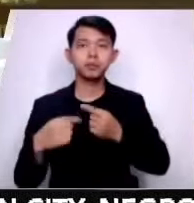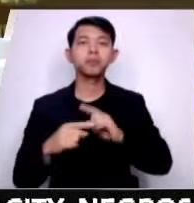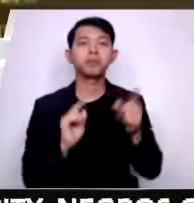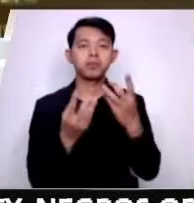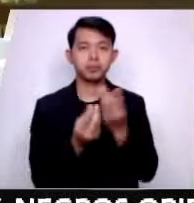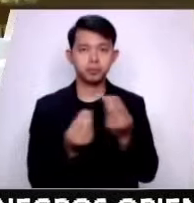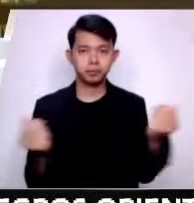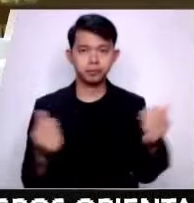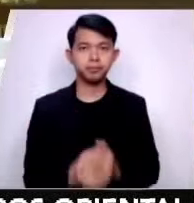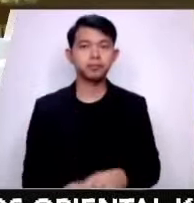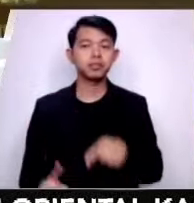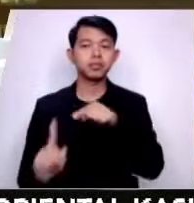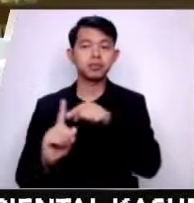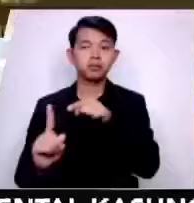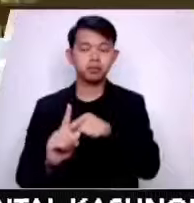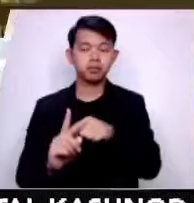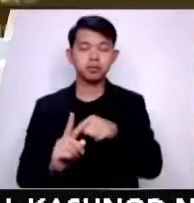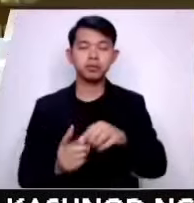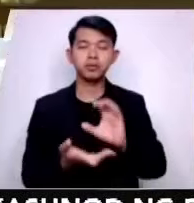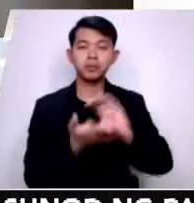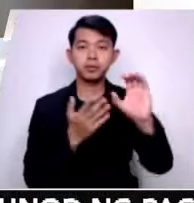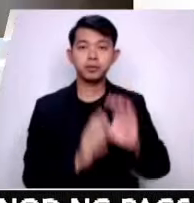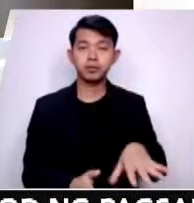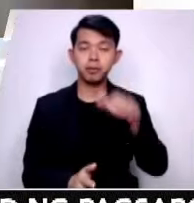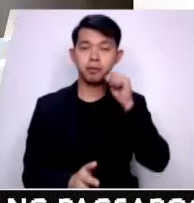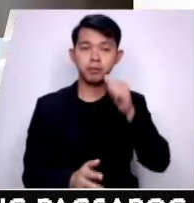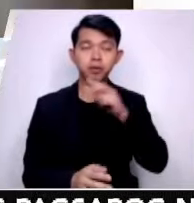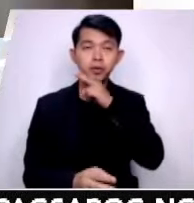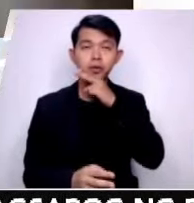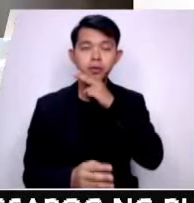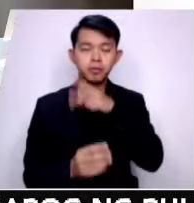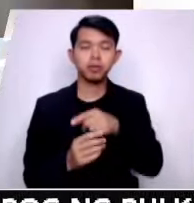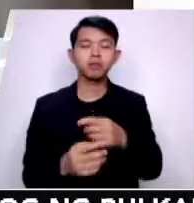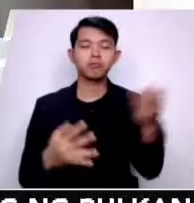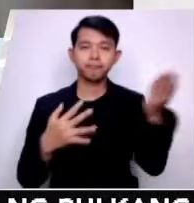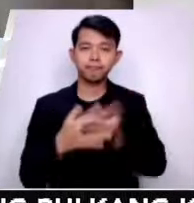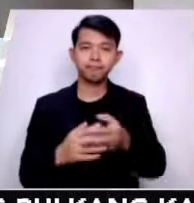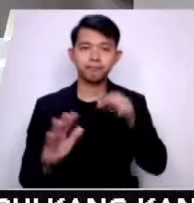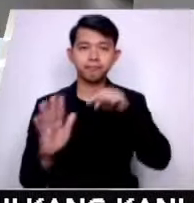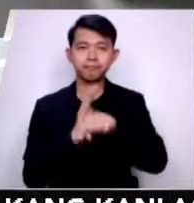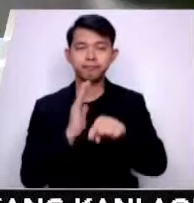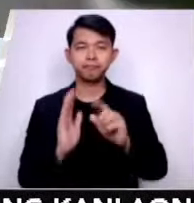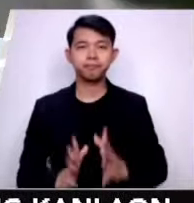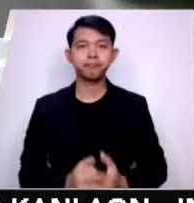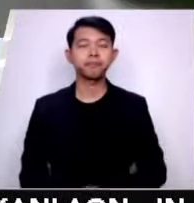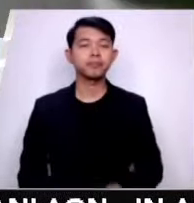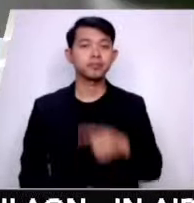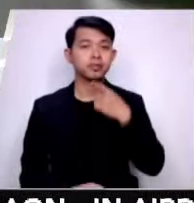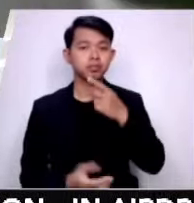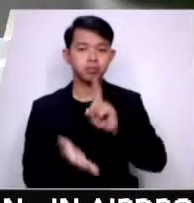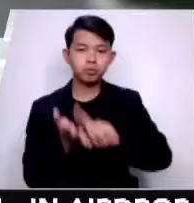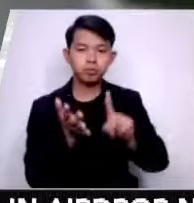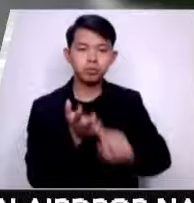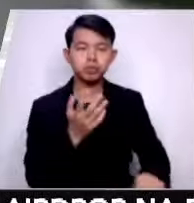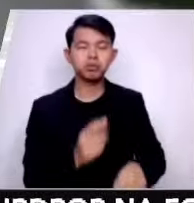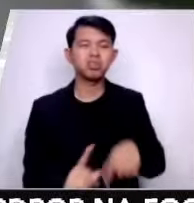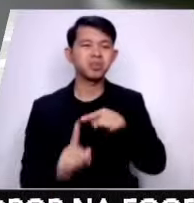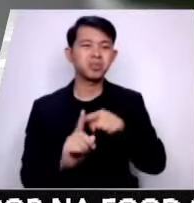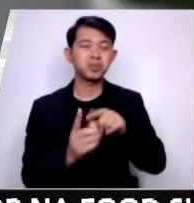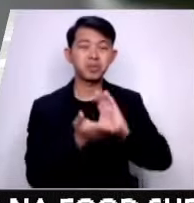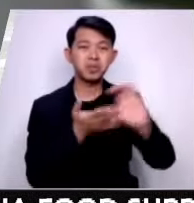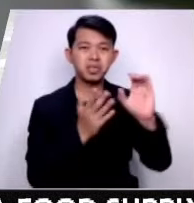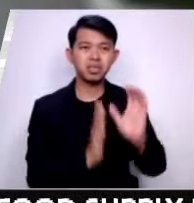double murder at frustrated murder. Sa investigasyon, lumabas na napuno raw ang suspect na kahera dahil